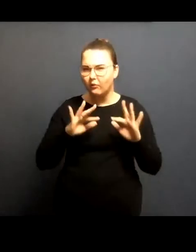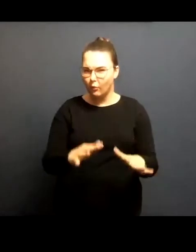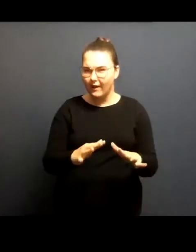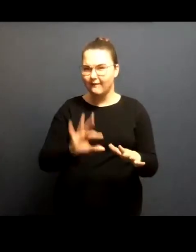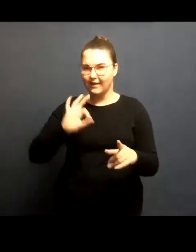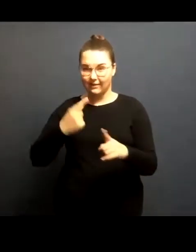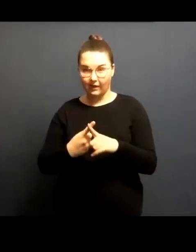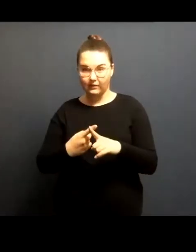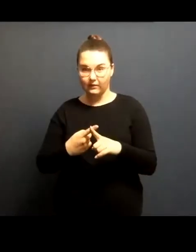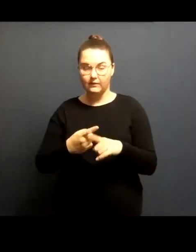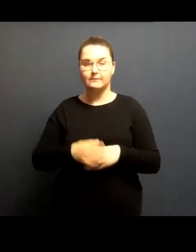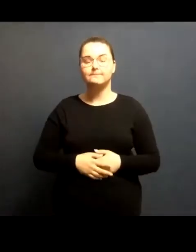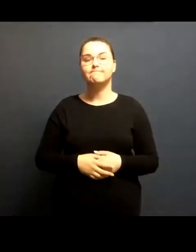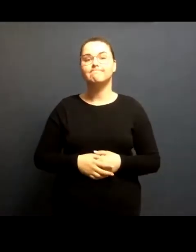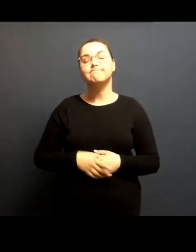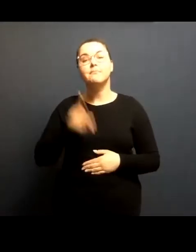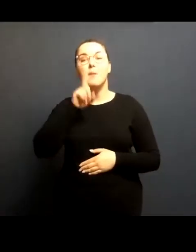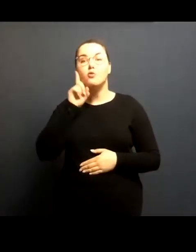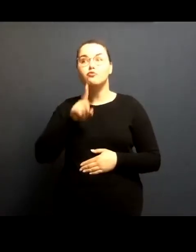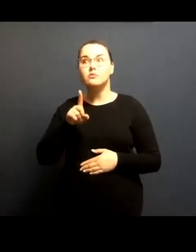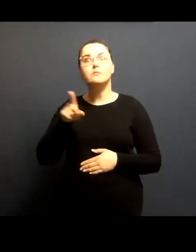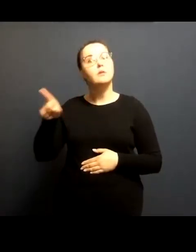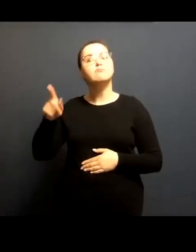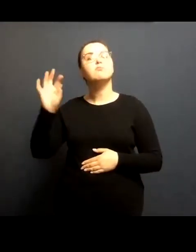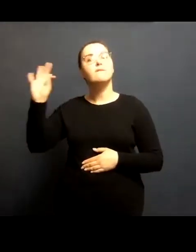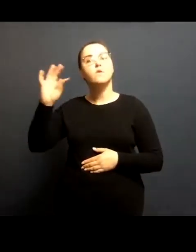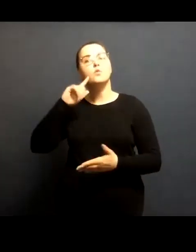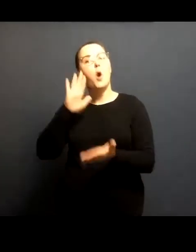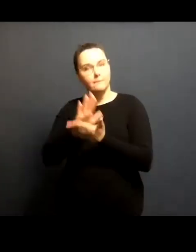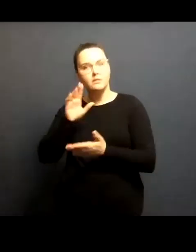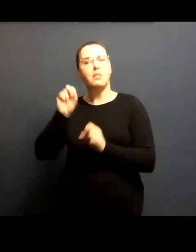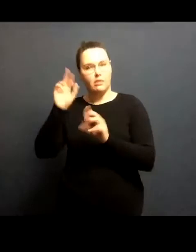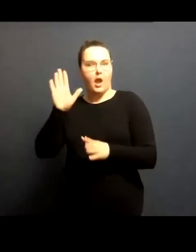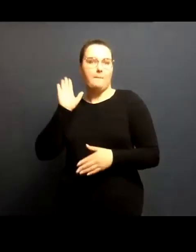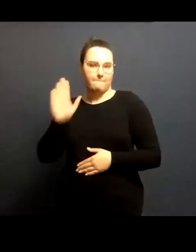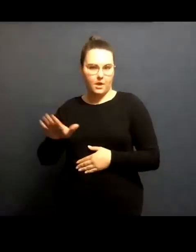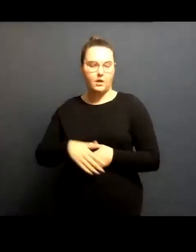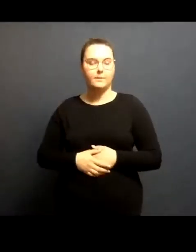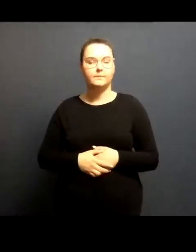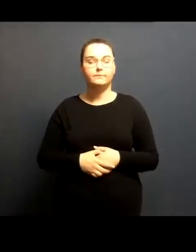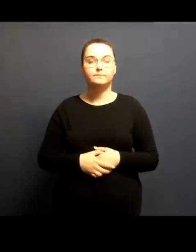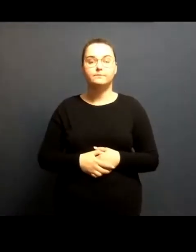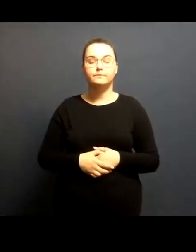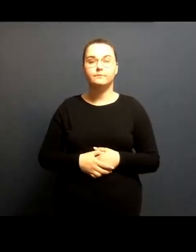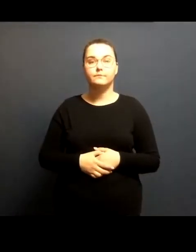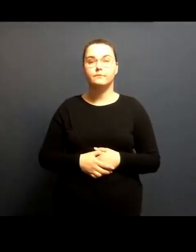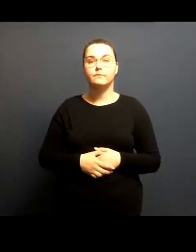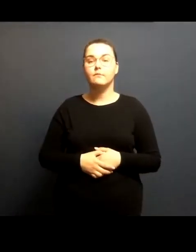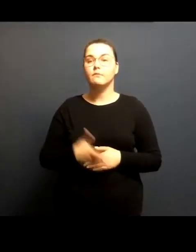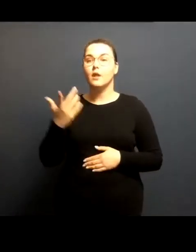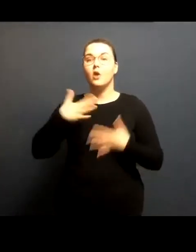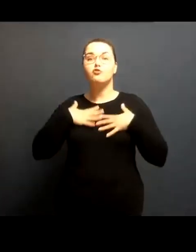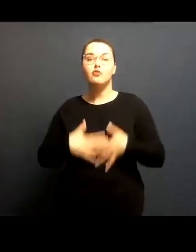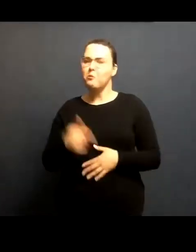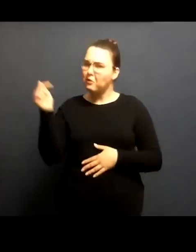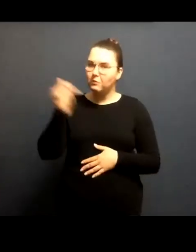seksualnym? Według mężczyzn jak najbardziej tak. Powtórzenie, zobaczcie Państwo, tego przepisu. Ciało musi być